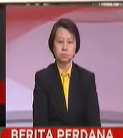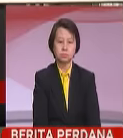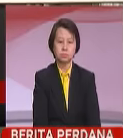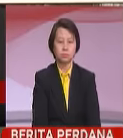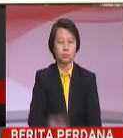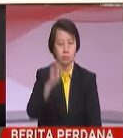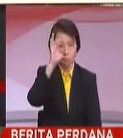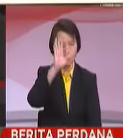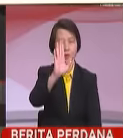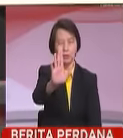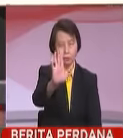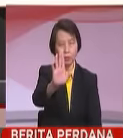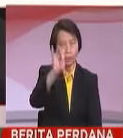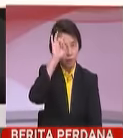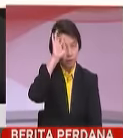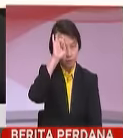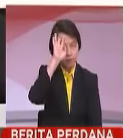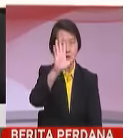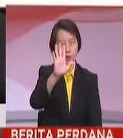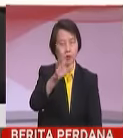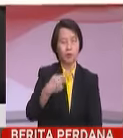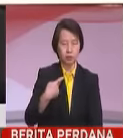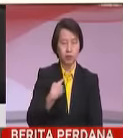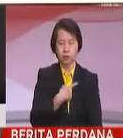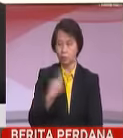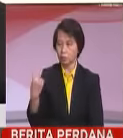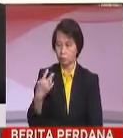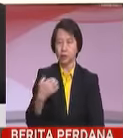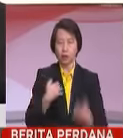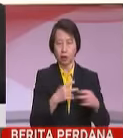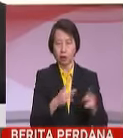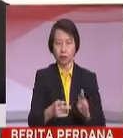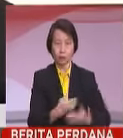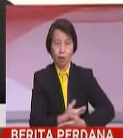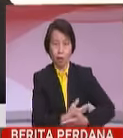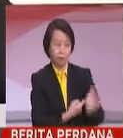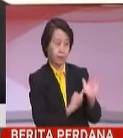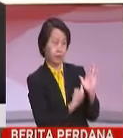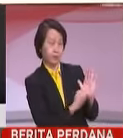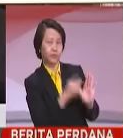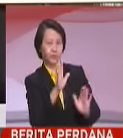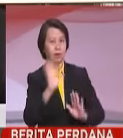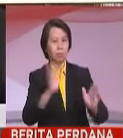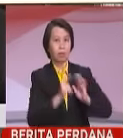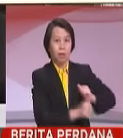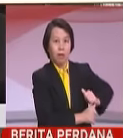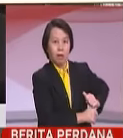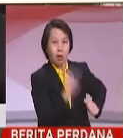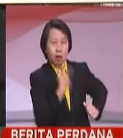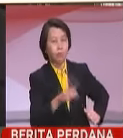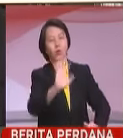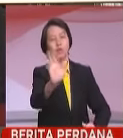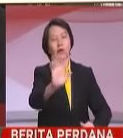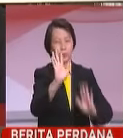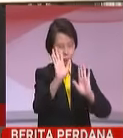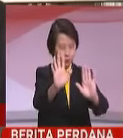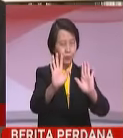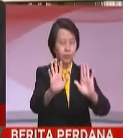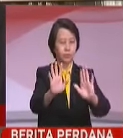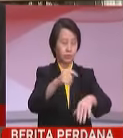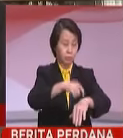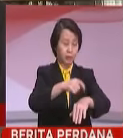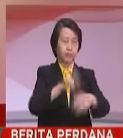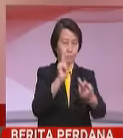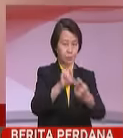InsyaAllah, nanti insyaAllah. Kami memang ada plan nak tunjuk, bukan jasa lamanya tak tunjuk, tapi tunggulah. Masa